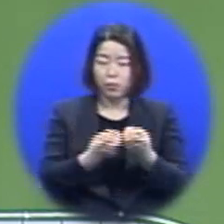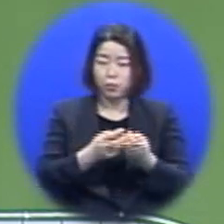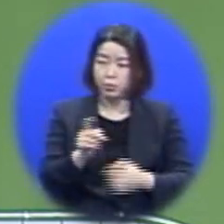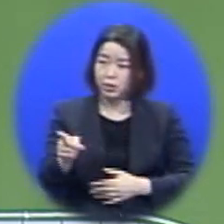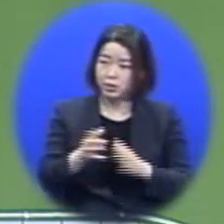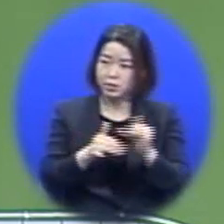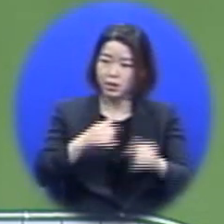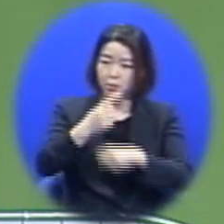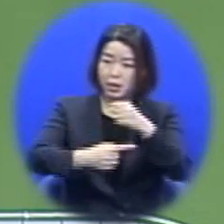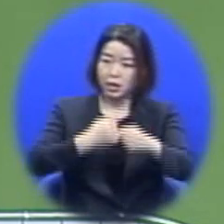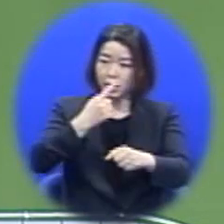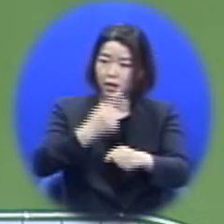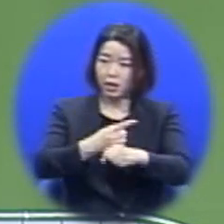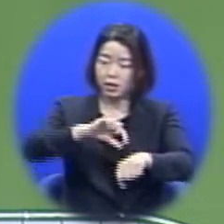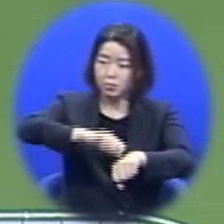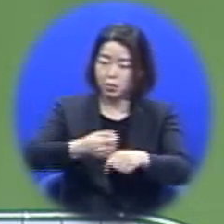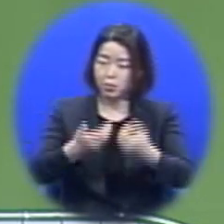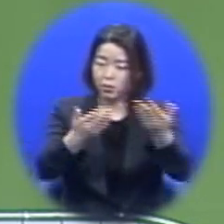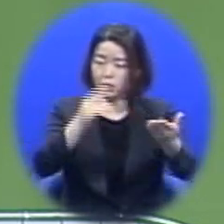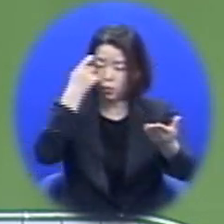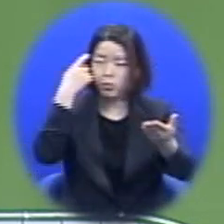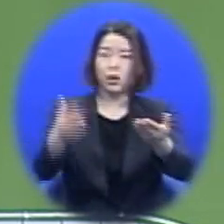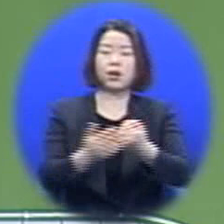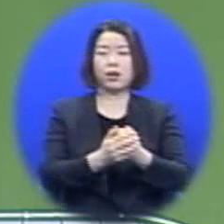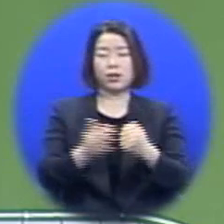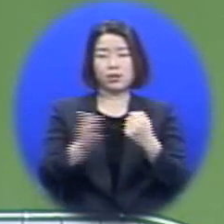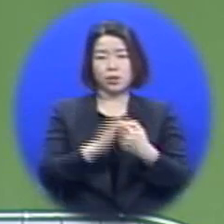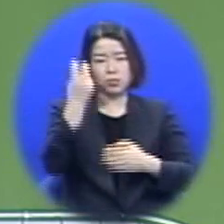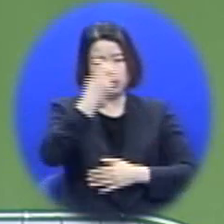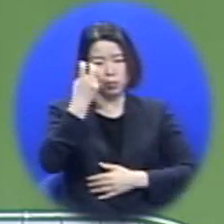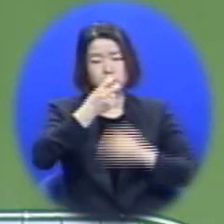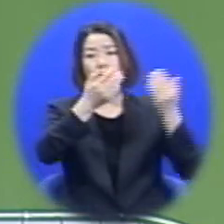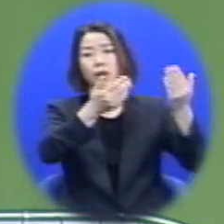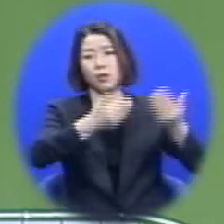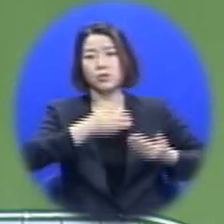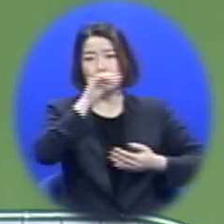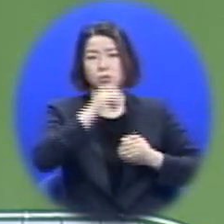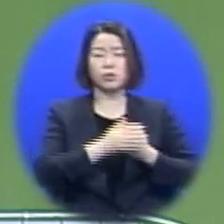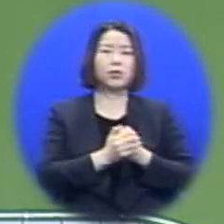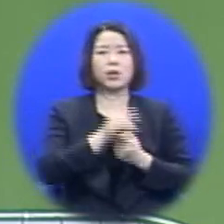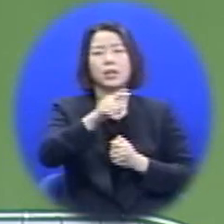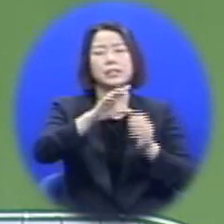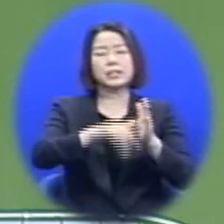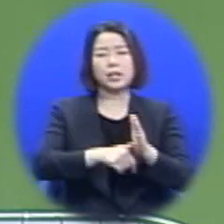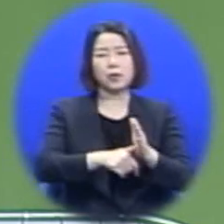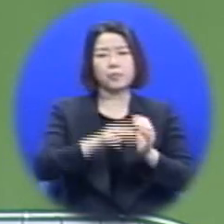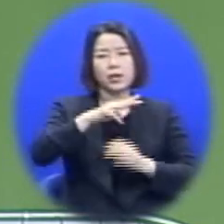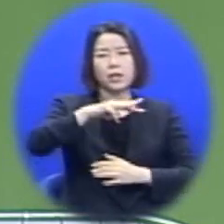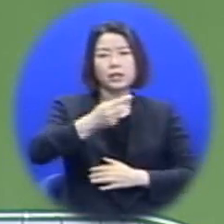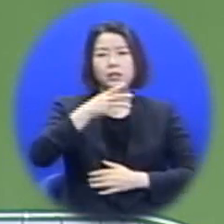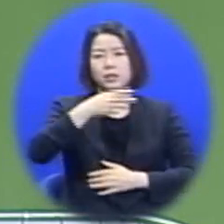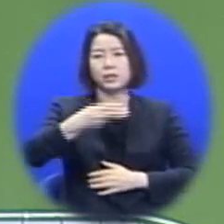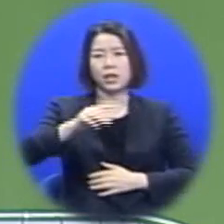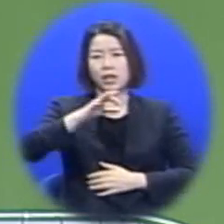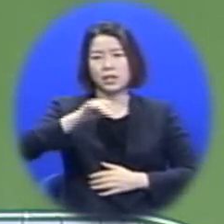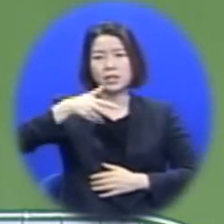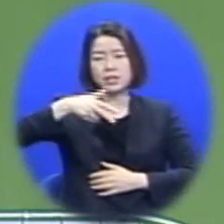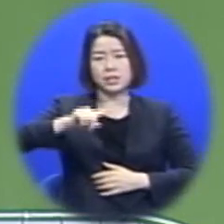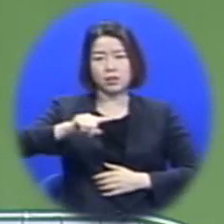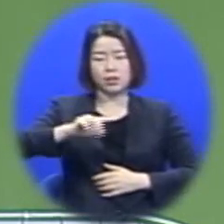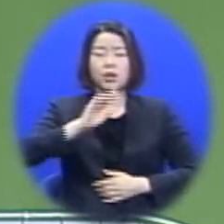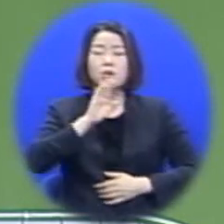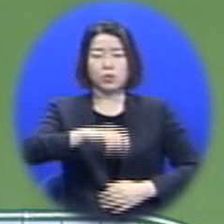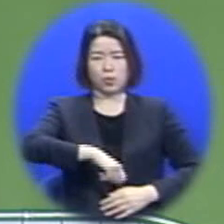사람을 1년형을 줄 수가 있냐. 그래서 조사가 들어왔어요. 그때 이 프레이저 판사가 솔직하게 자기